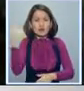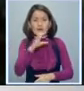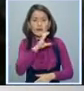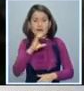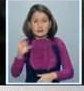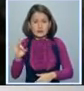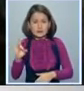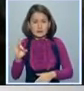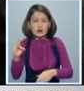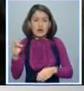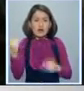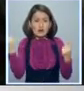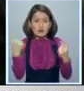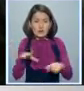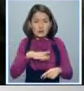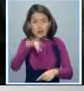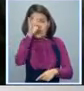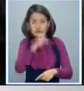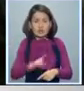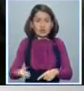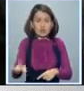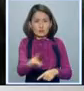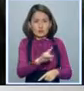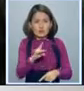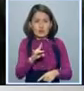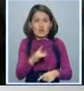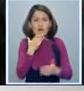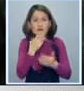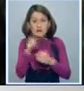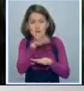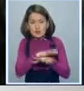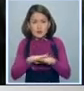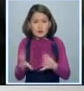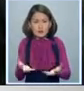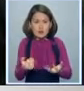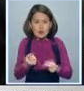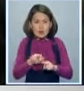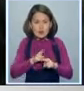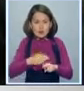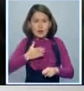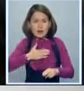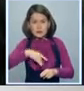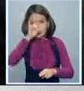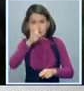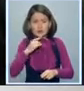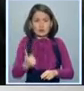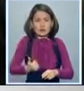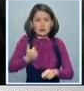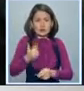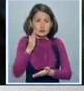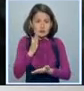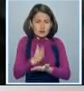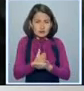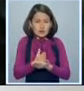әлемге әйгілі бола бастағанын көріп, мен бір жағынан қуанамын, өзім мақтанамын